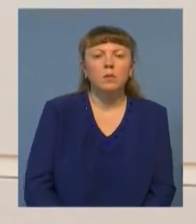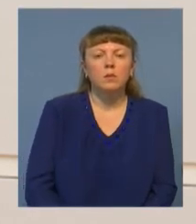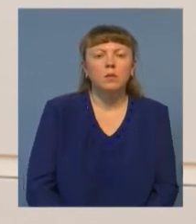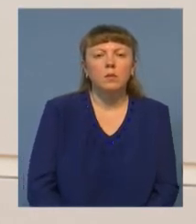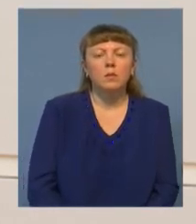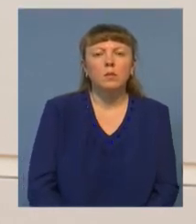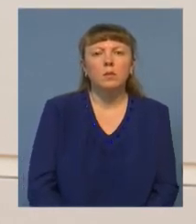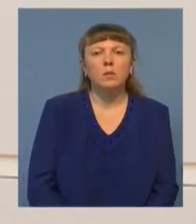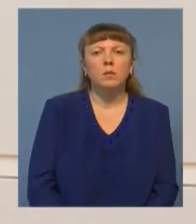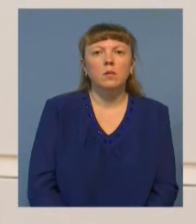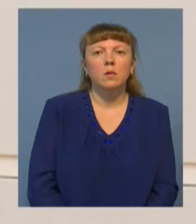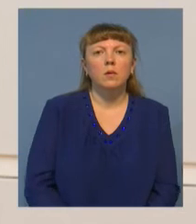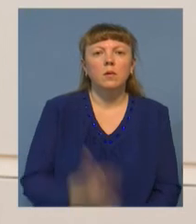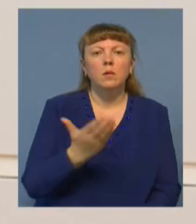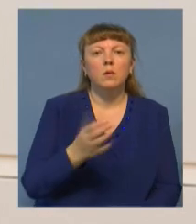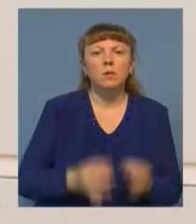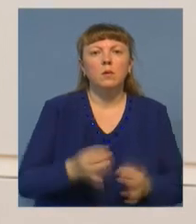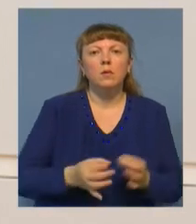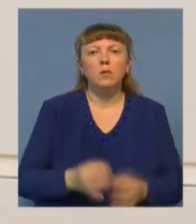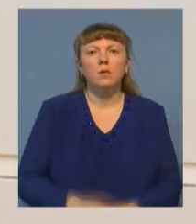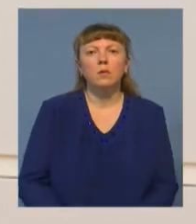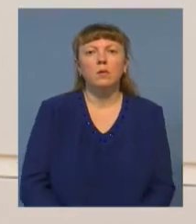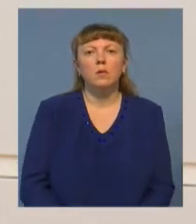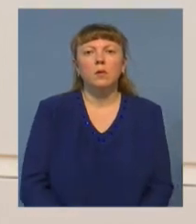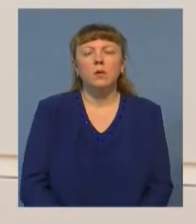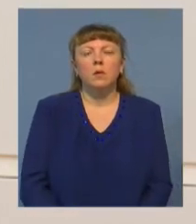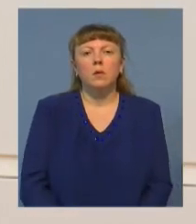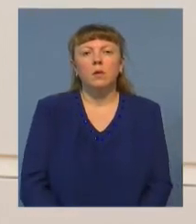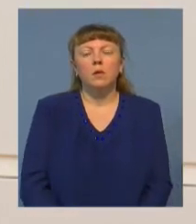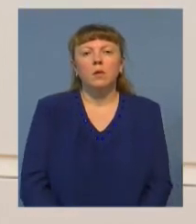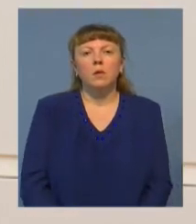вам необходимо обратиться в суд. Угу. И гражданин